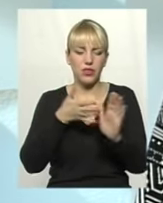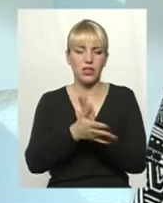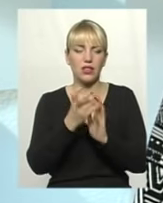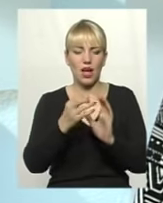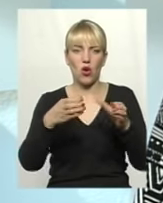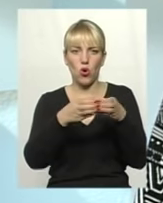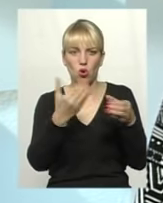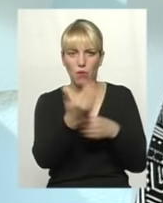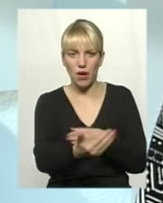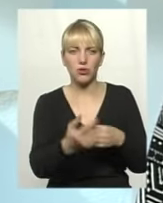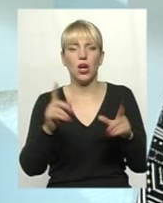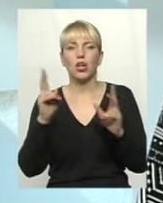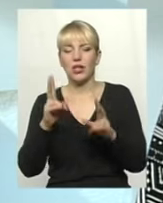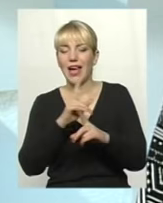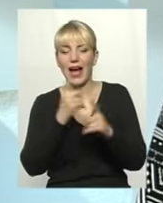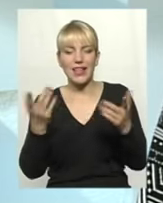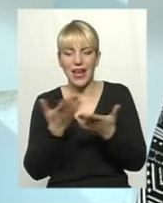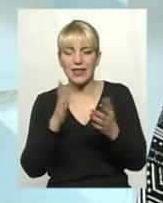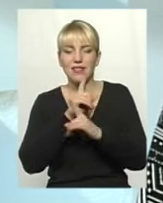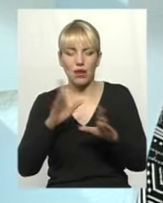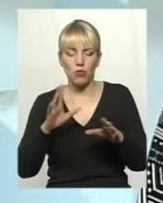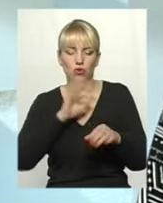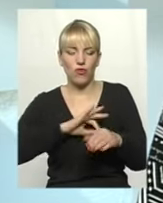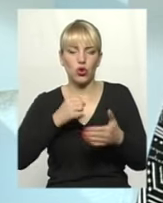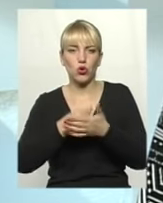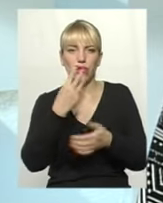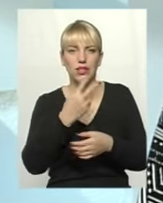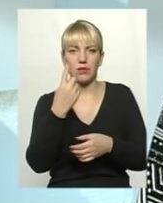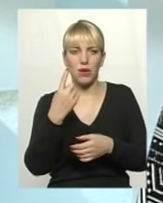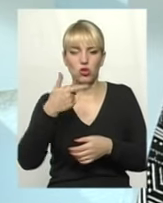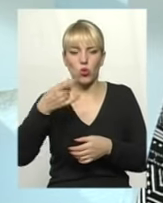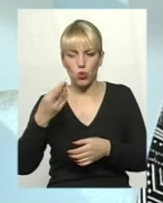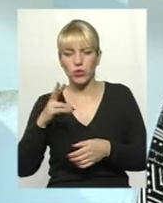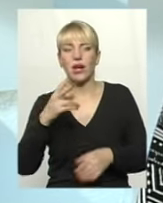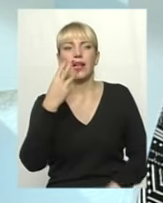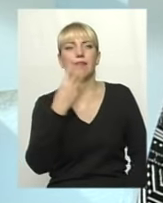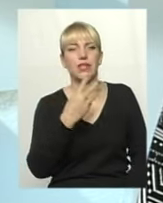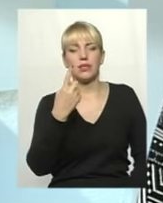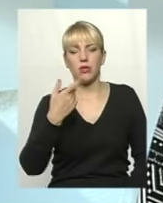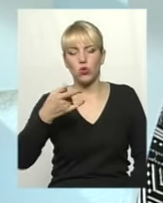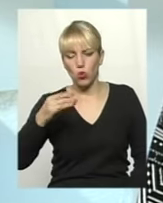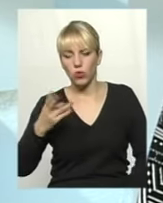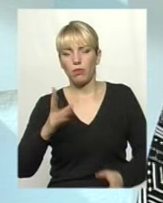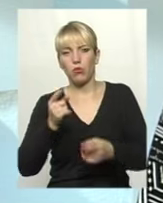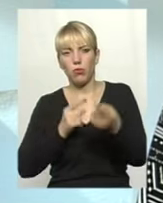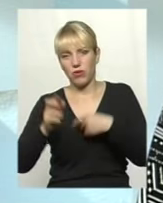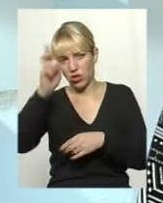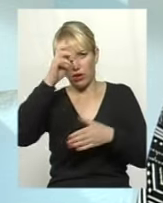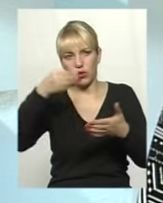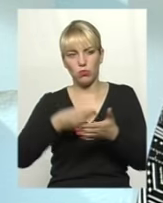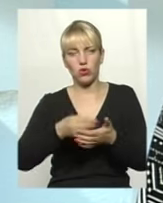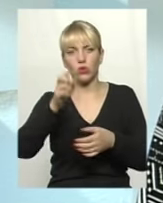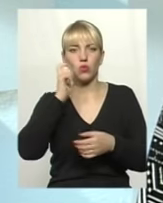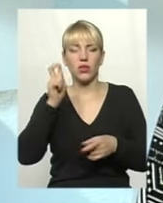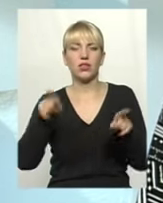громаду, які не будуть використані до 31 грудня, 1 січня, 31 грудня повернуться до державного бюджету України.